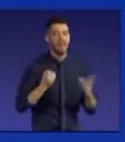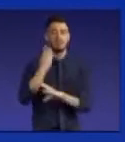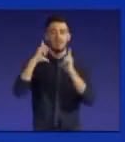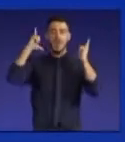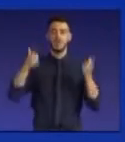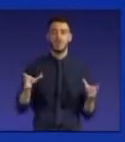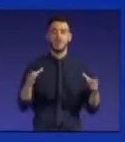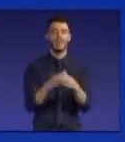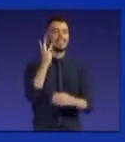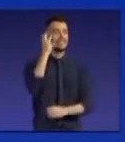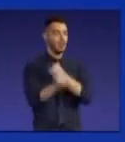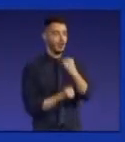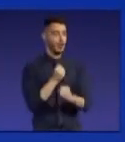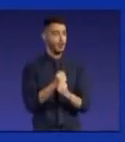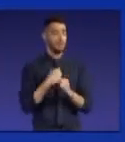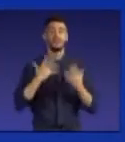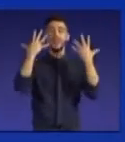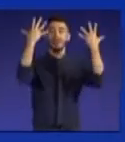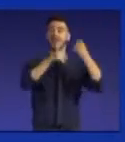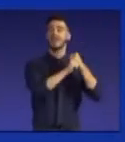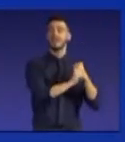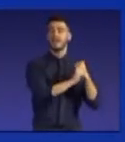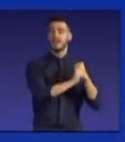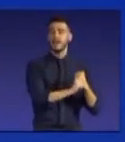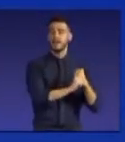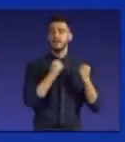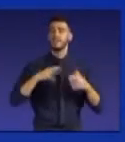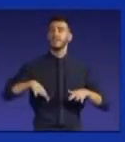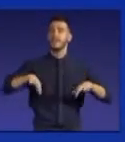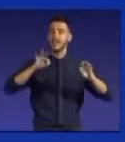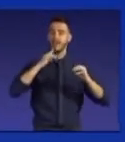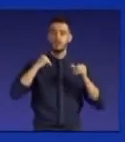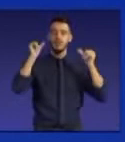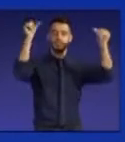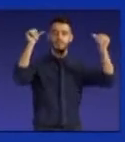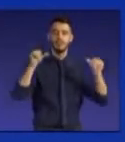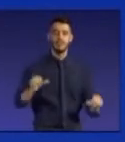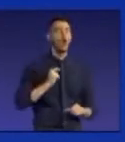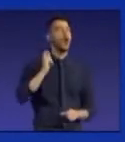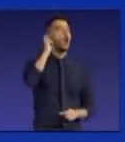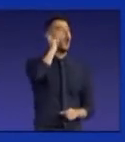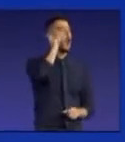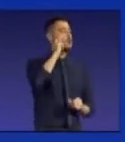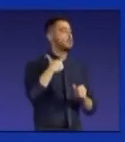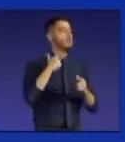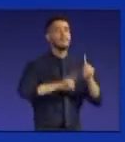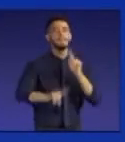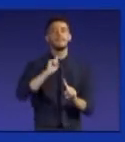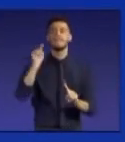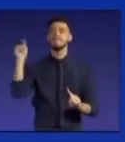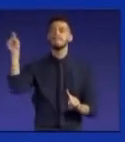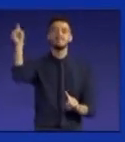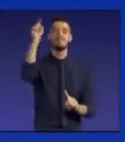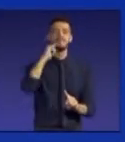χρόνια. Στις 10 Ιανουαρίου, λοιπόν, θα αρχίσουμε να ανακοινώνουμε δεκάδες καινούργια στελέχη που